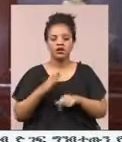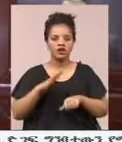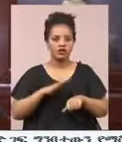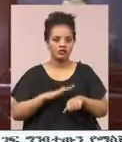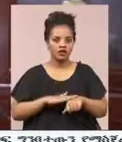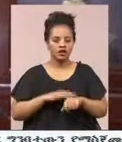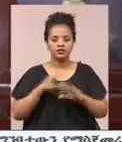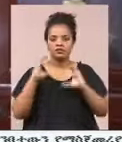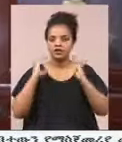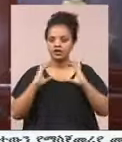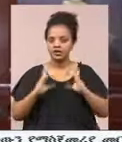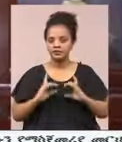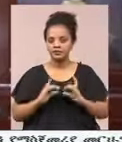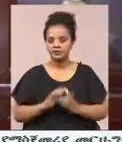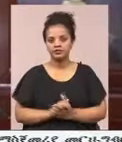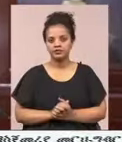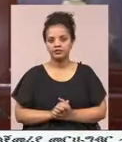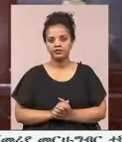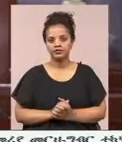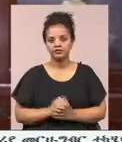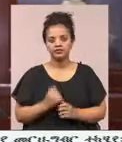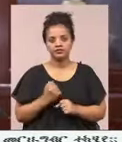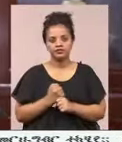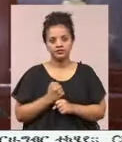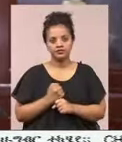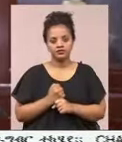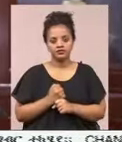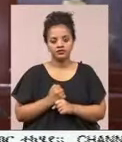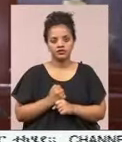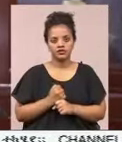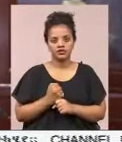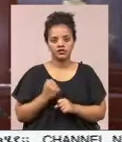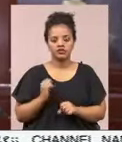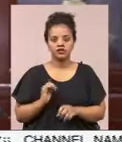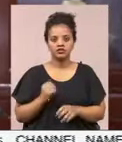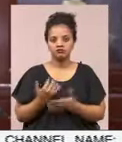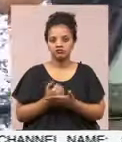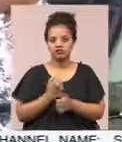በክረምቱ ሰፊ ንቅናቄ አድርገን ስምሪት የምንወስድ ነው የሚሆነው።